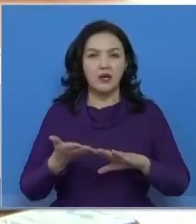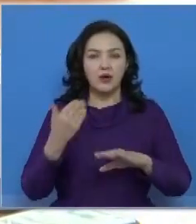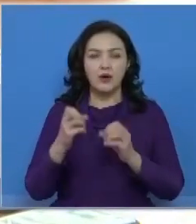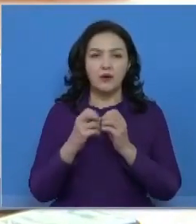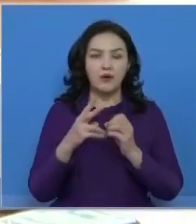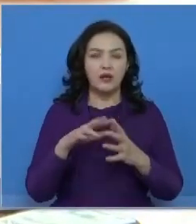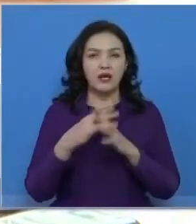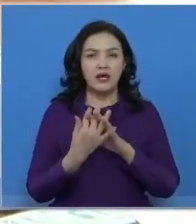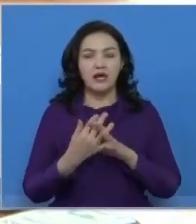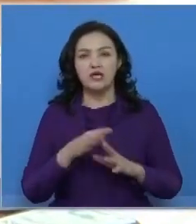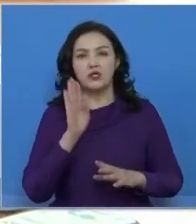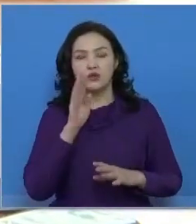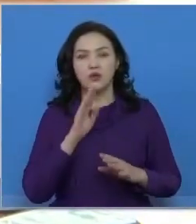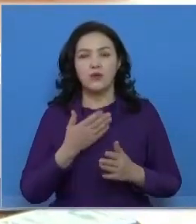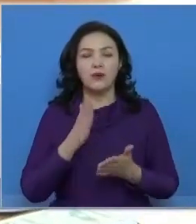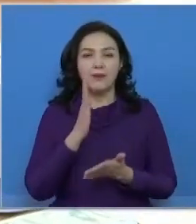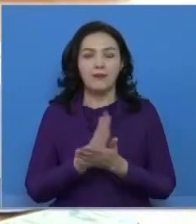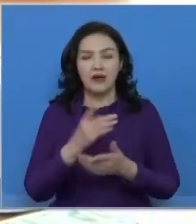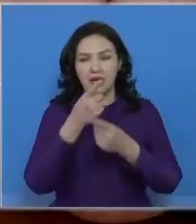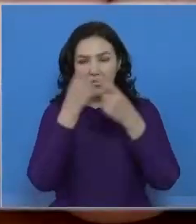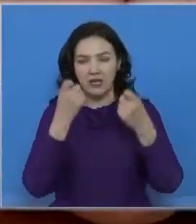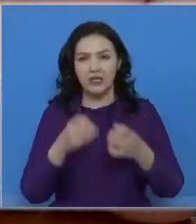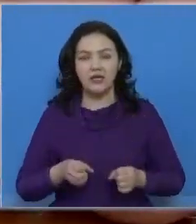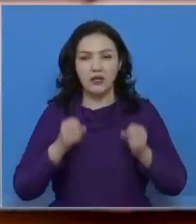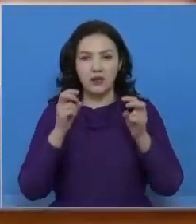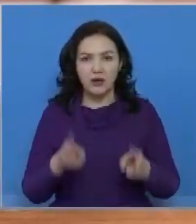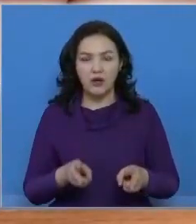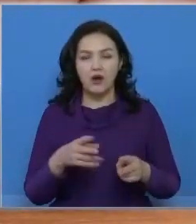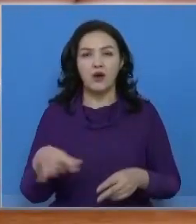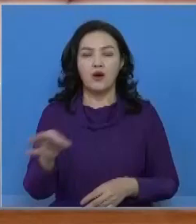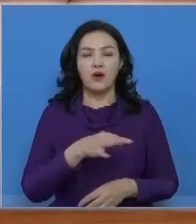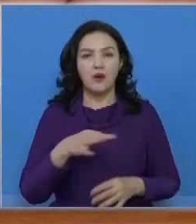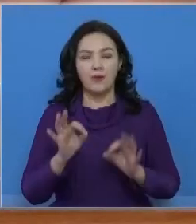12 елді мекенде тасқын қатері бар деп анықталған болатын. Әзірге облыс бойынша